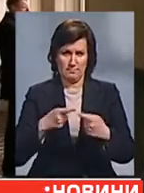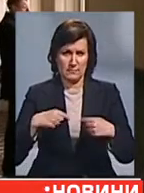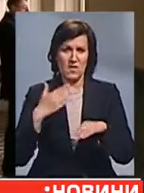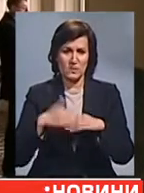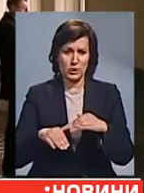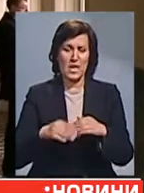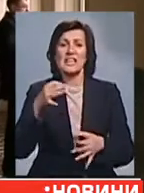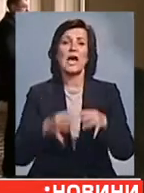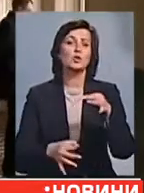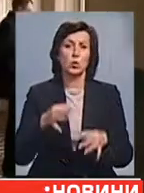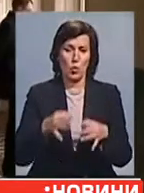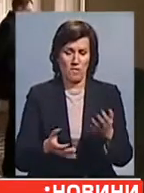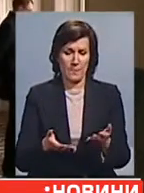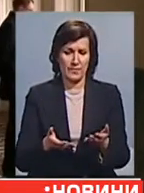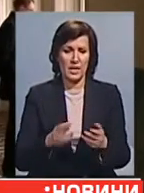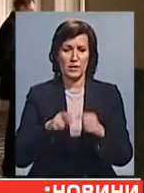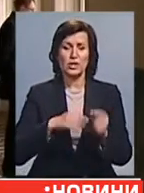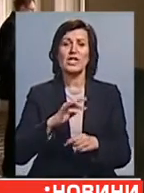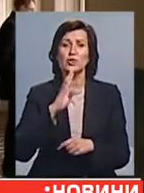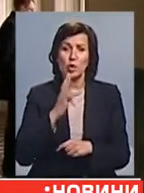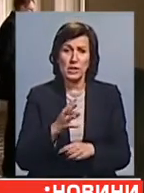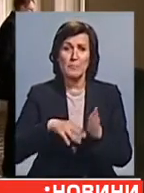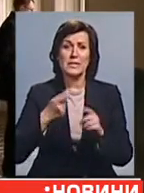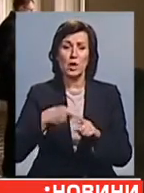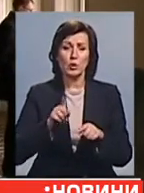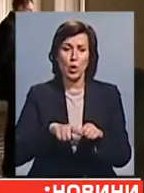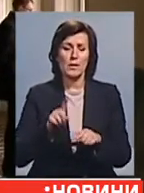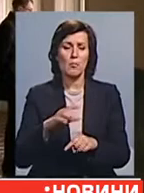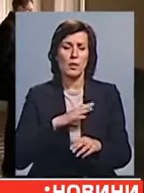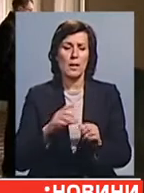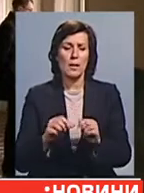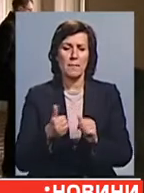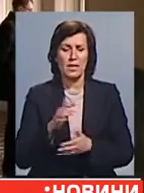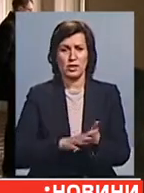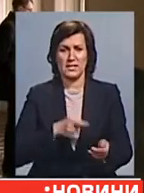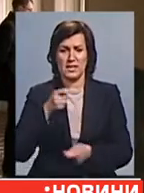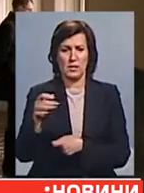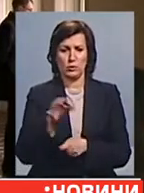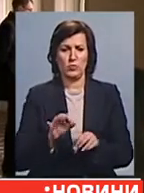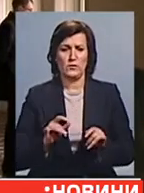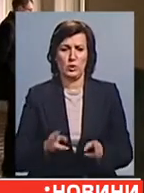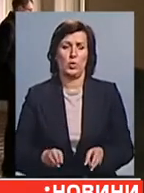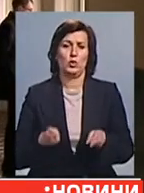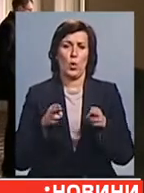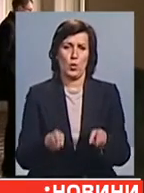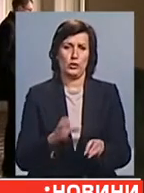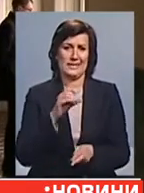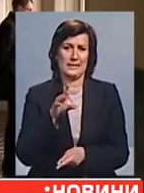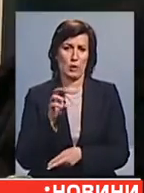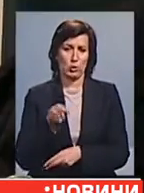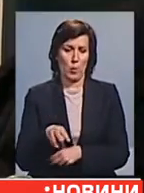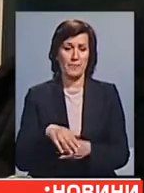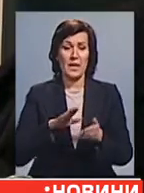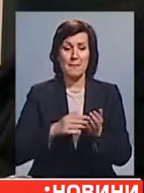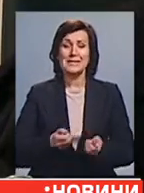на судовому рішенні. Через 4 роки після того, як була перша подана заява щодо вчинення злочину самим Слюсарчуком.